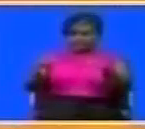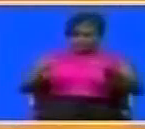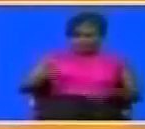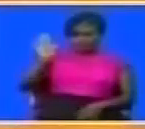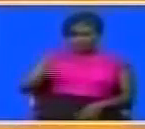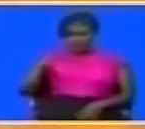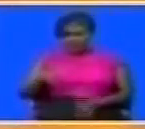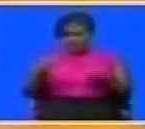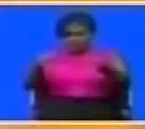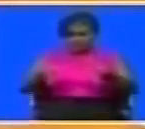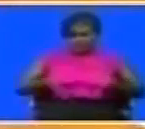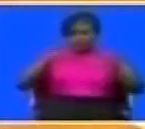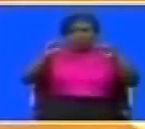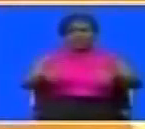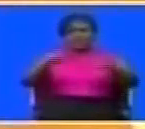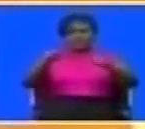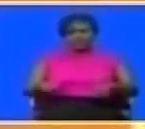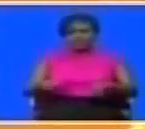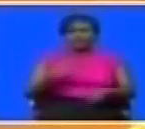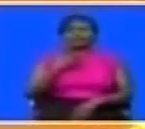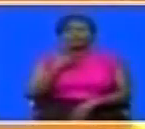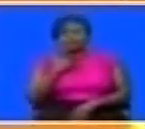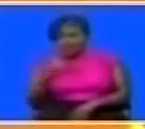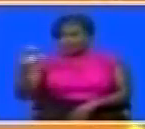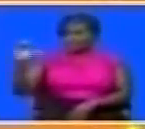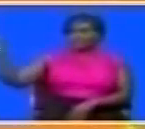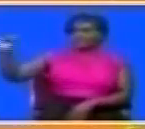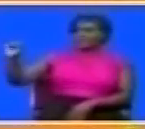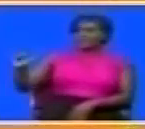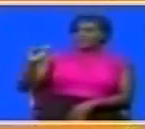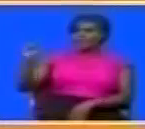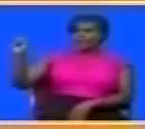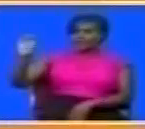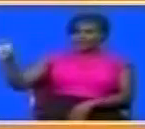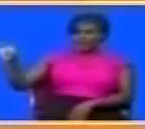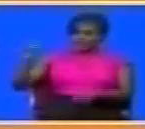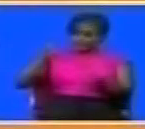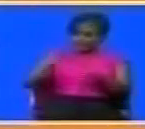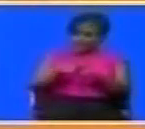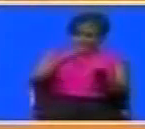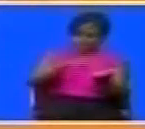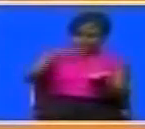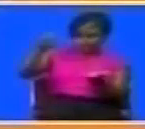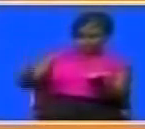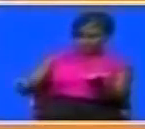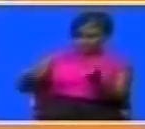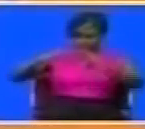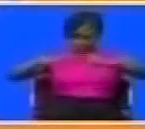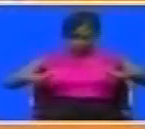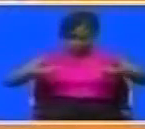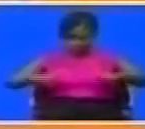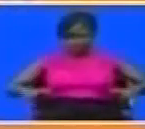wanawake na ile hazina ya uwezo. Karua amemtaka waziri wa ugatuzi Bi Anne Waiguru pia kujiondoa ofisini ili uchunguzi